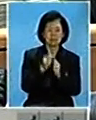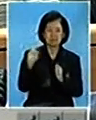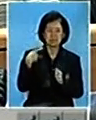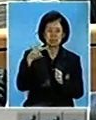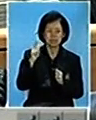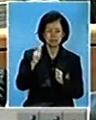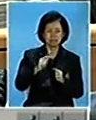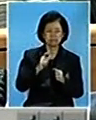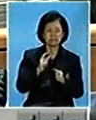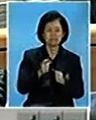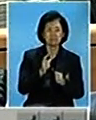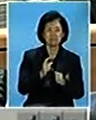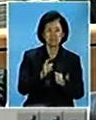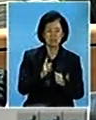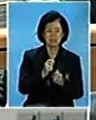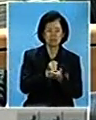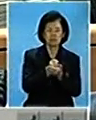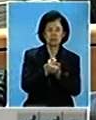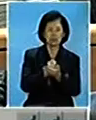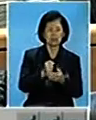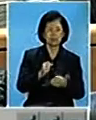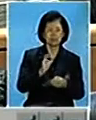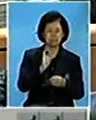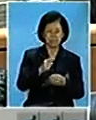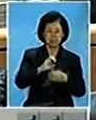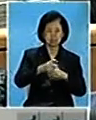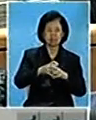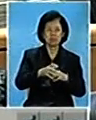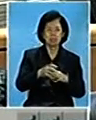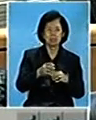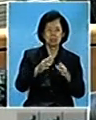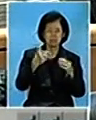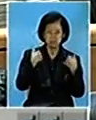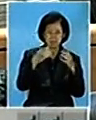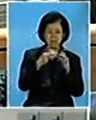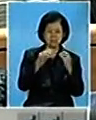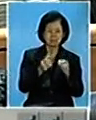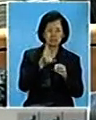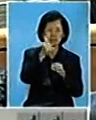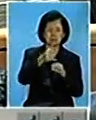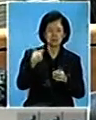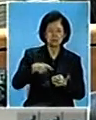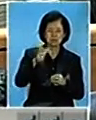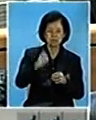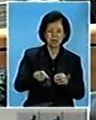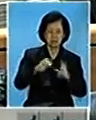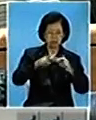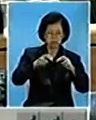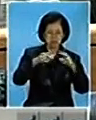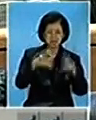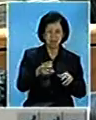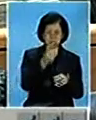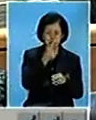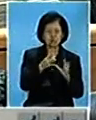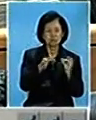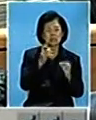มือแล้วถ้ามีเรื่องขึ้นสู่ศาลเนี่ยถ้าศาลวินิจฉัยเนี่ยนะครับเขาก็ต้องดูข้อเท็